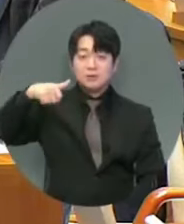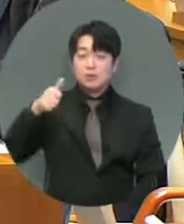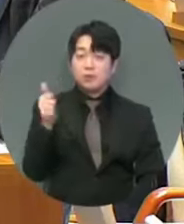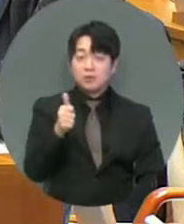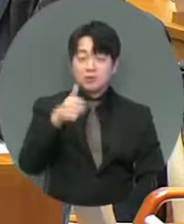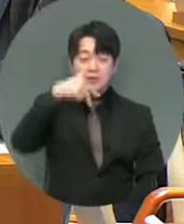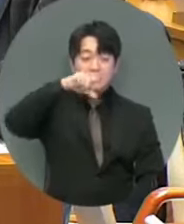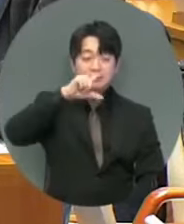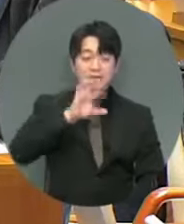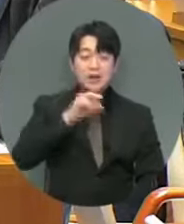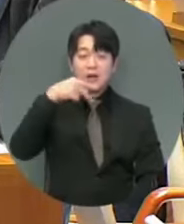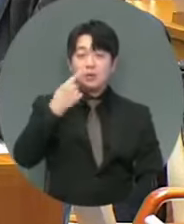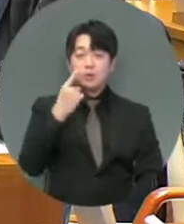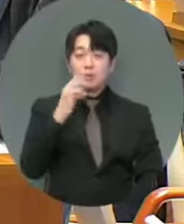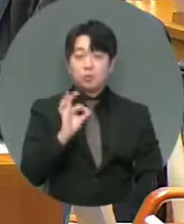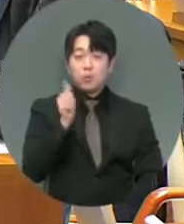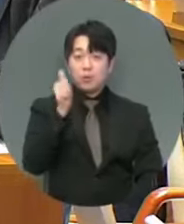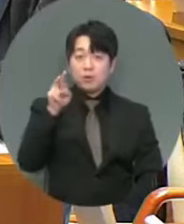장동혁 의원,